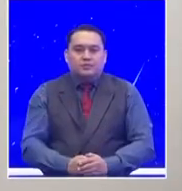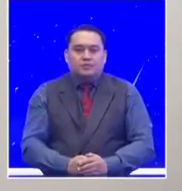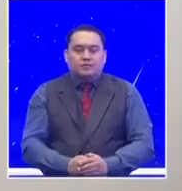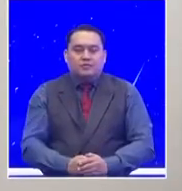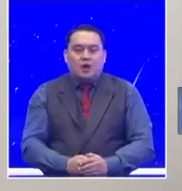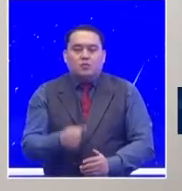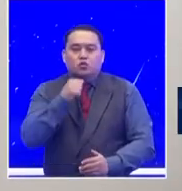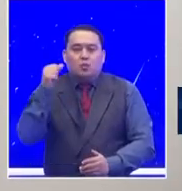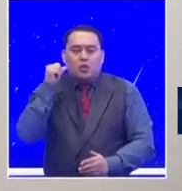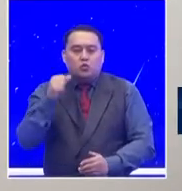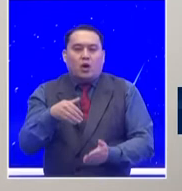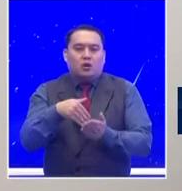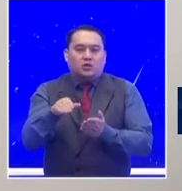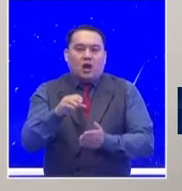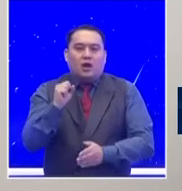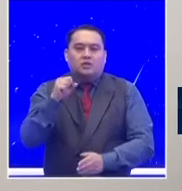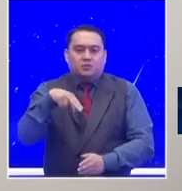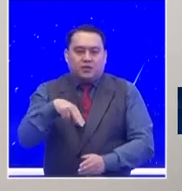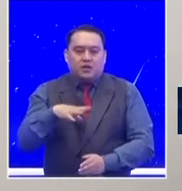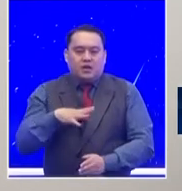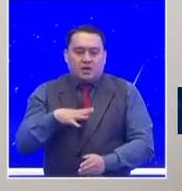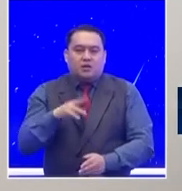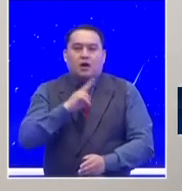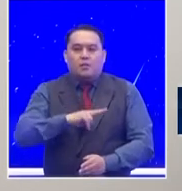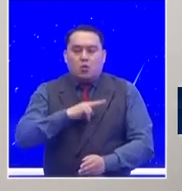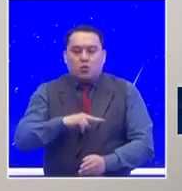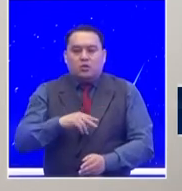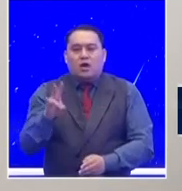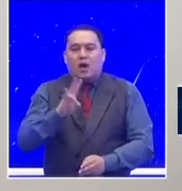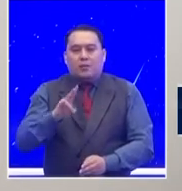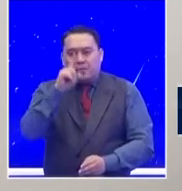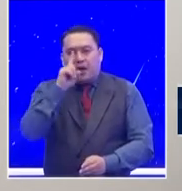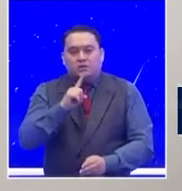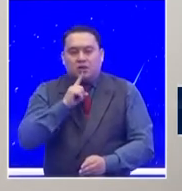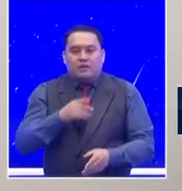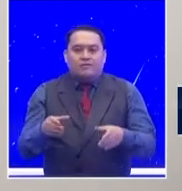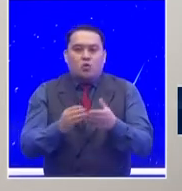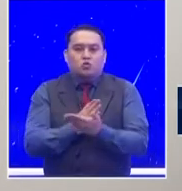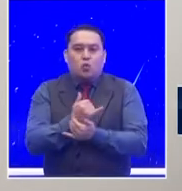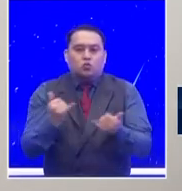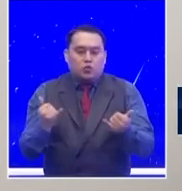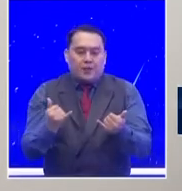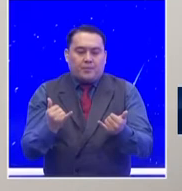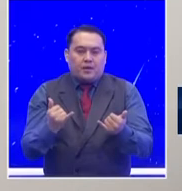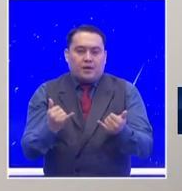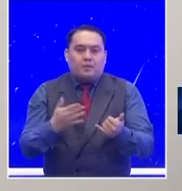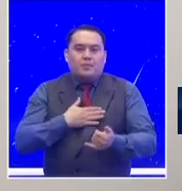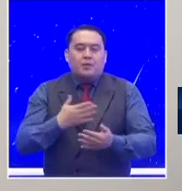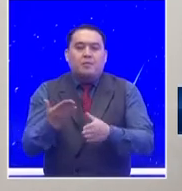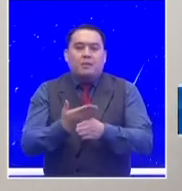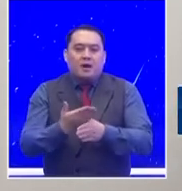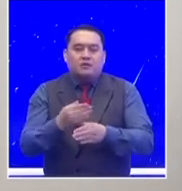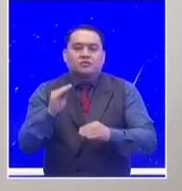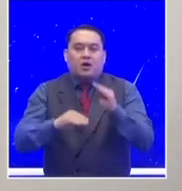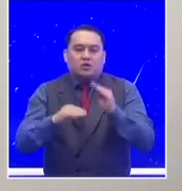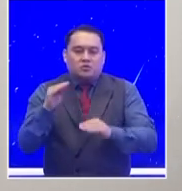В прошлом году я отказался от получения АСП. Работаю здесь с ноября. Наша контора оказывает бухгалтерские услуги. Мы помогаем